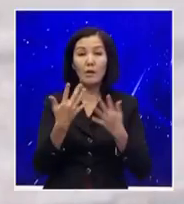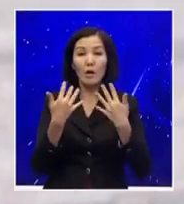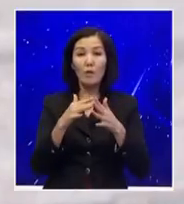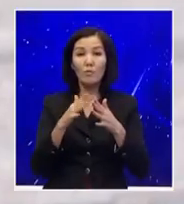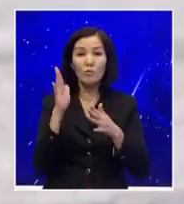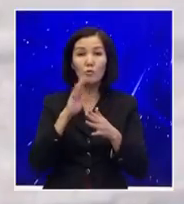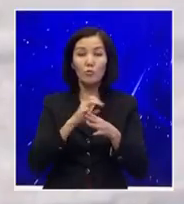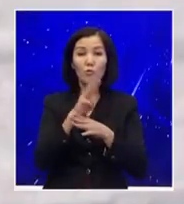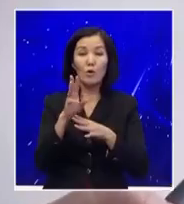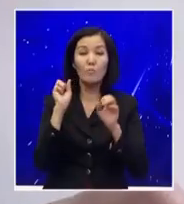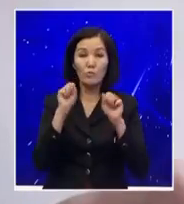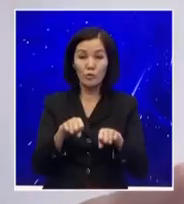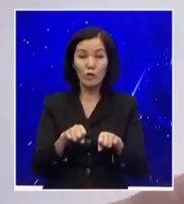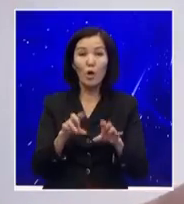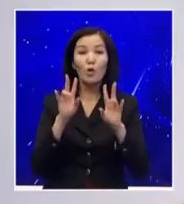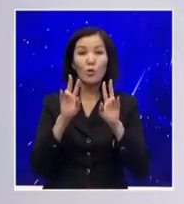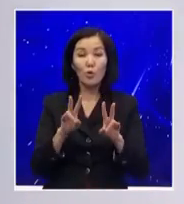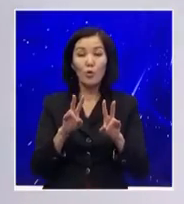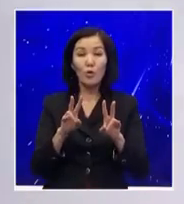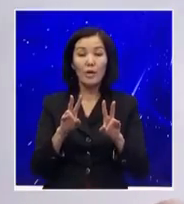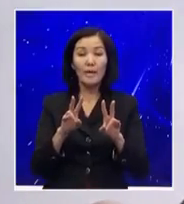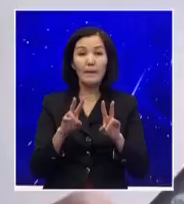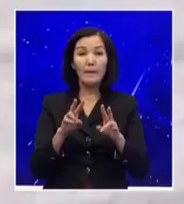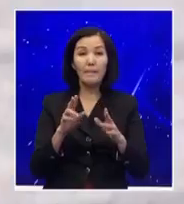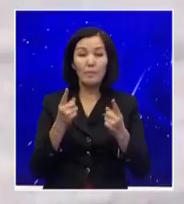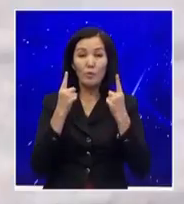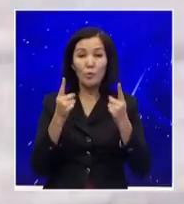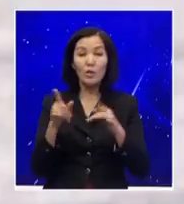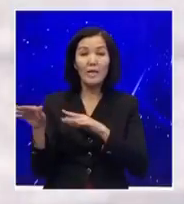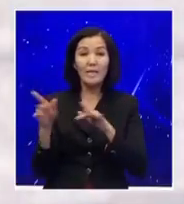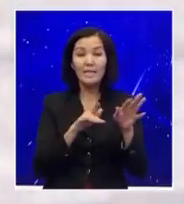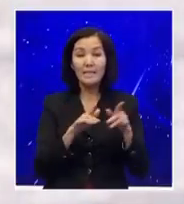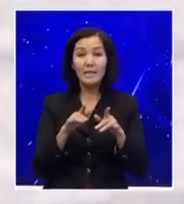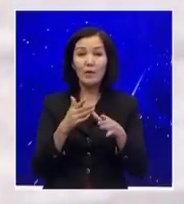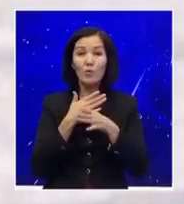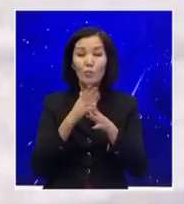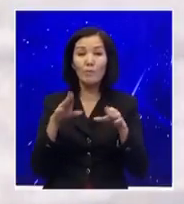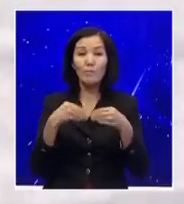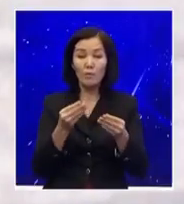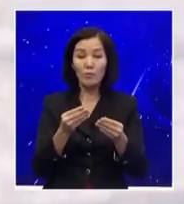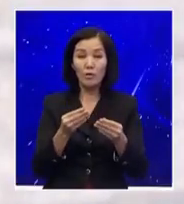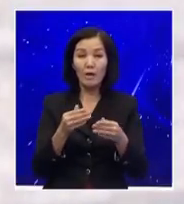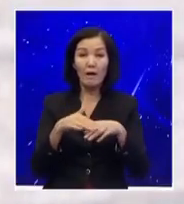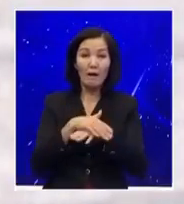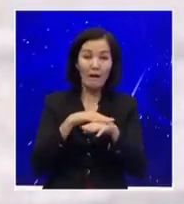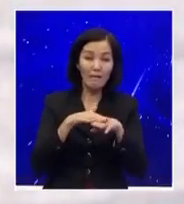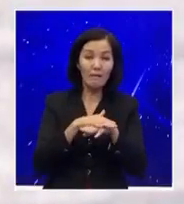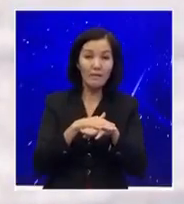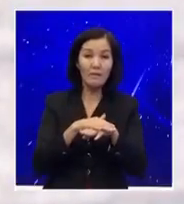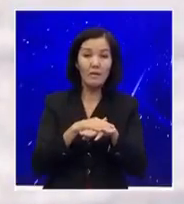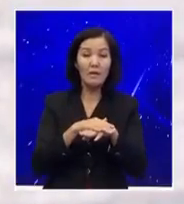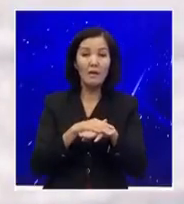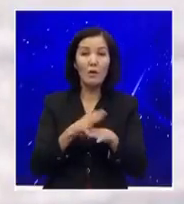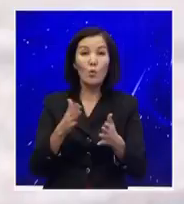ауыз судандырып тастауға болатын еді, бірақ осындай ұлы іске барып отырған, сауапты іске барып отырған мен жетісулық